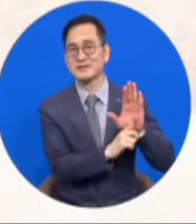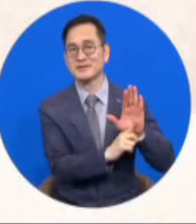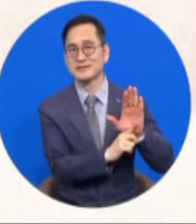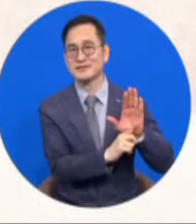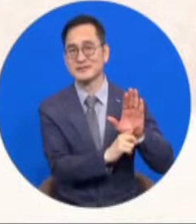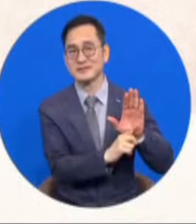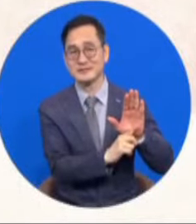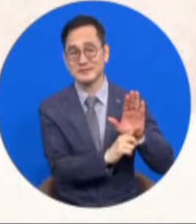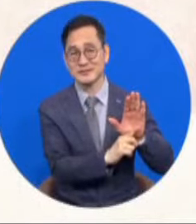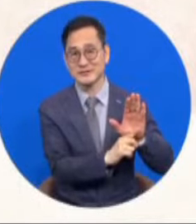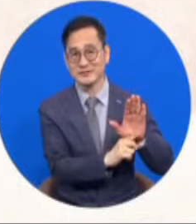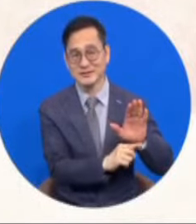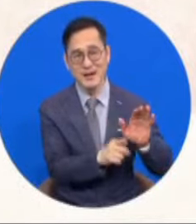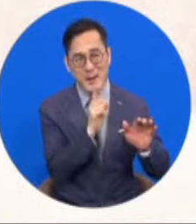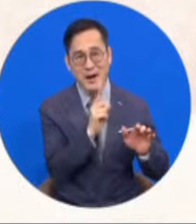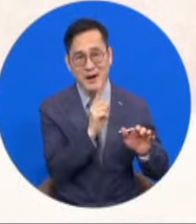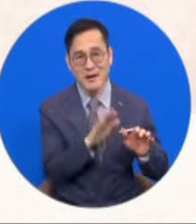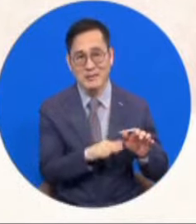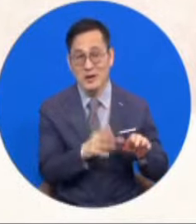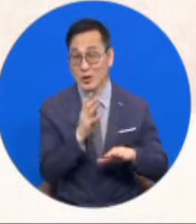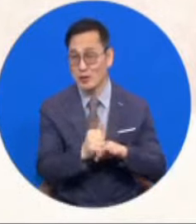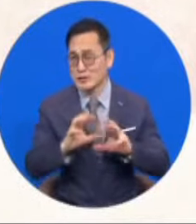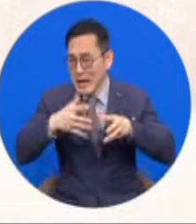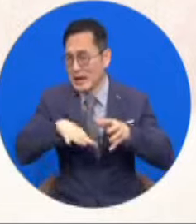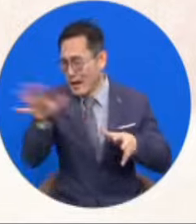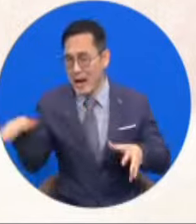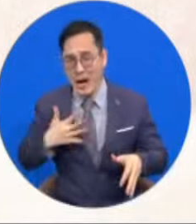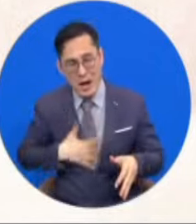그런 부분에 대해서 다시 한번 경각심을 가져야